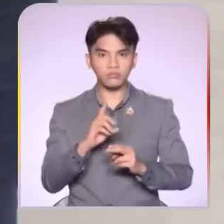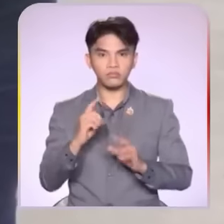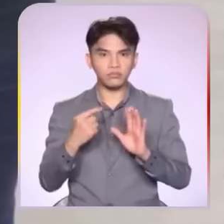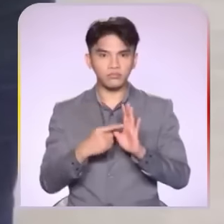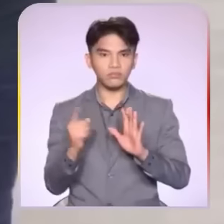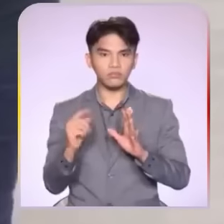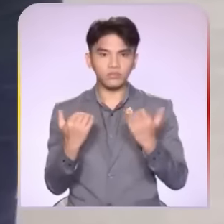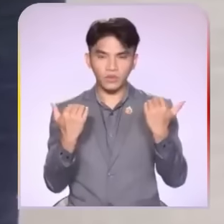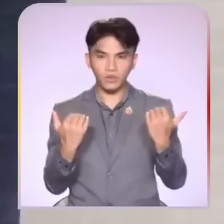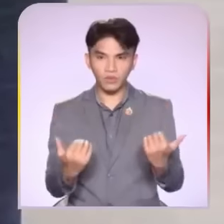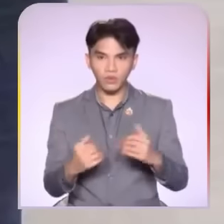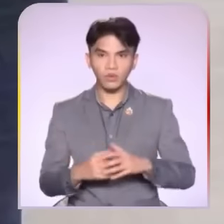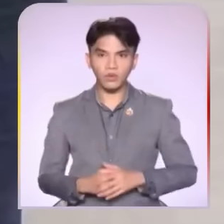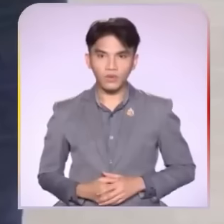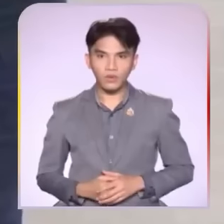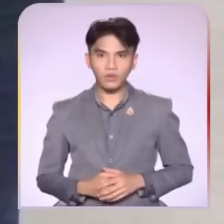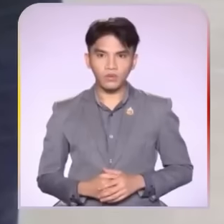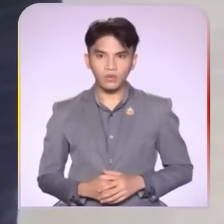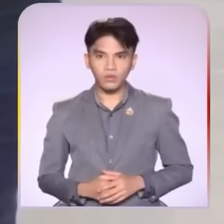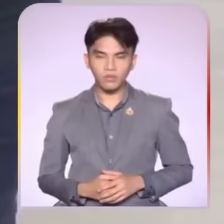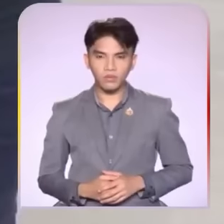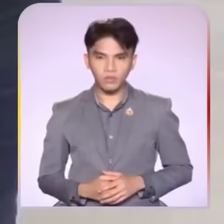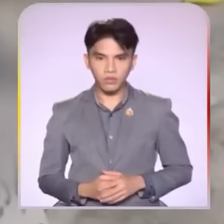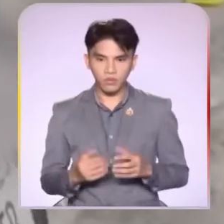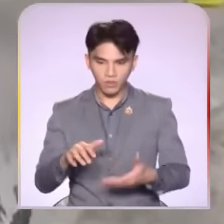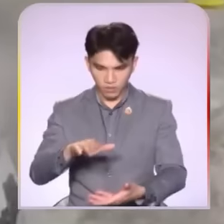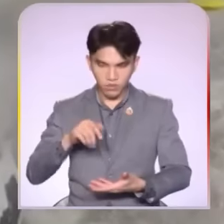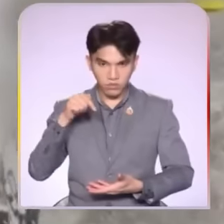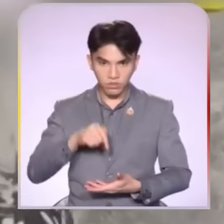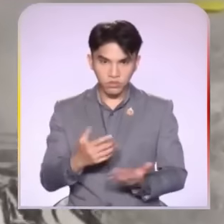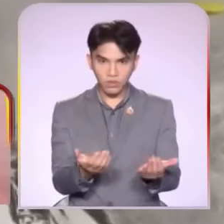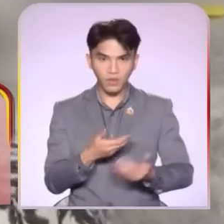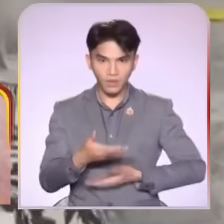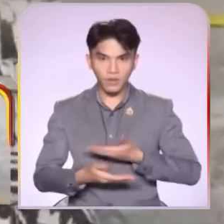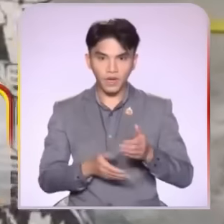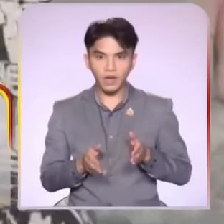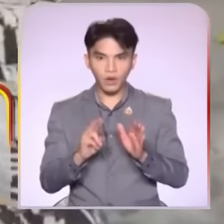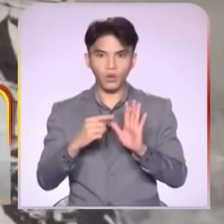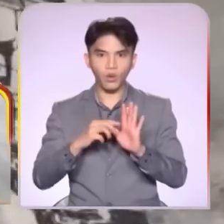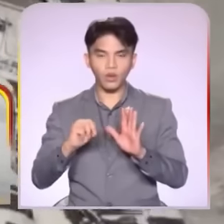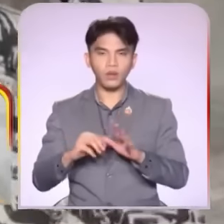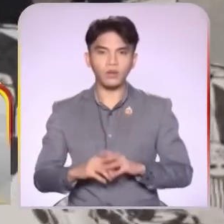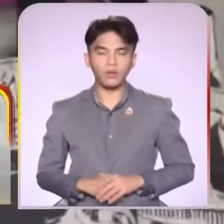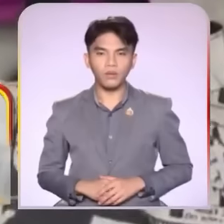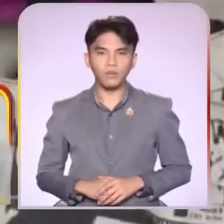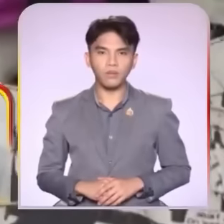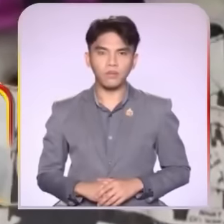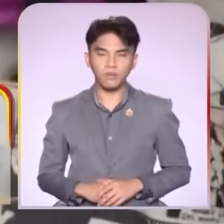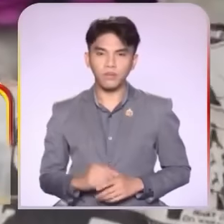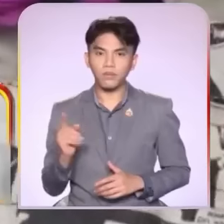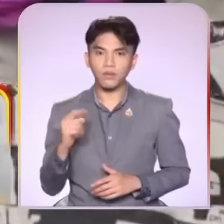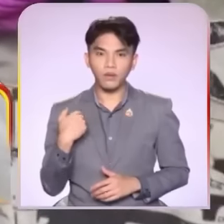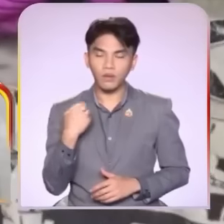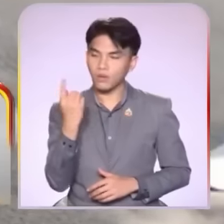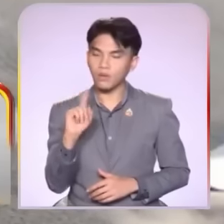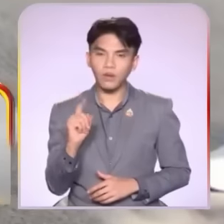าได้เดินทางเข้ามารับสินค้าภายในบริษัทเลยนะครับบริเวณถนนรามอินทรานี่นะฮะคุณผู้ชมครับก็คือมีอะไร